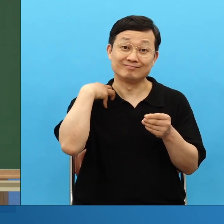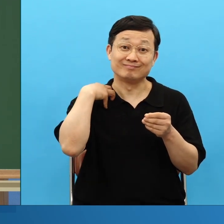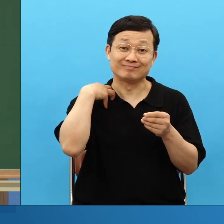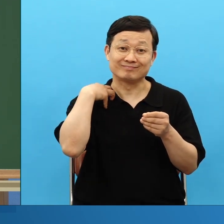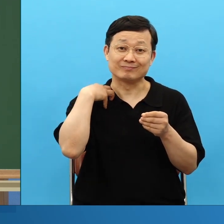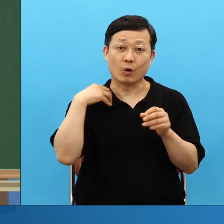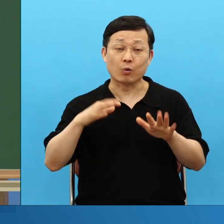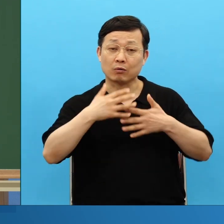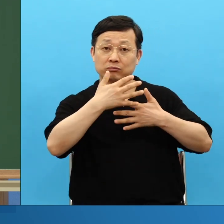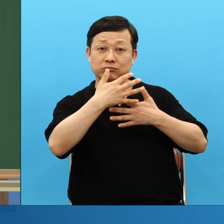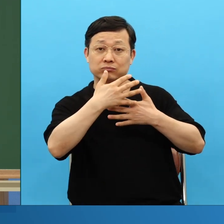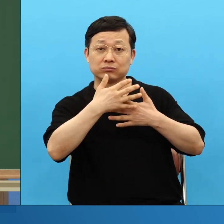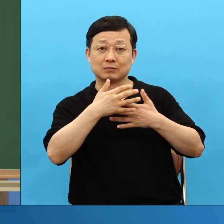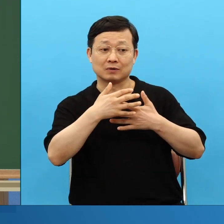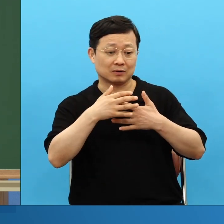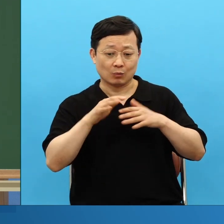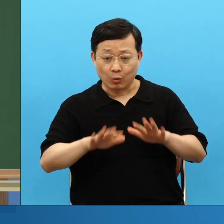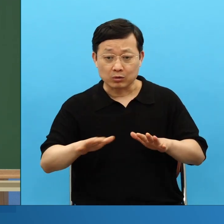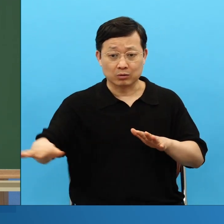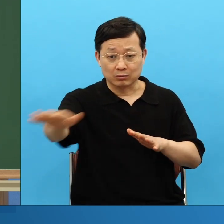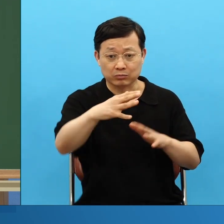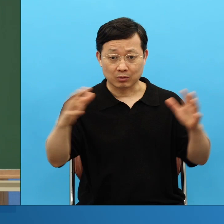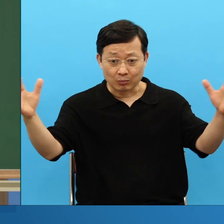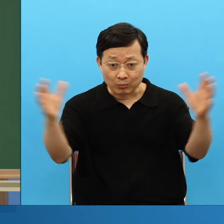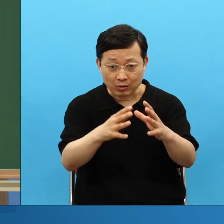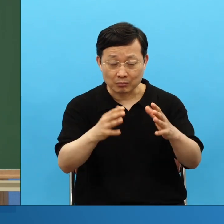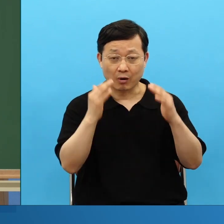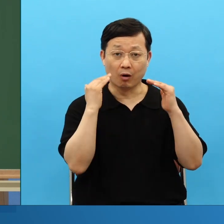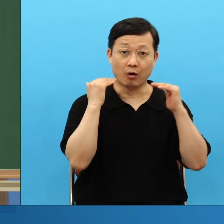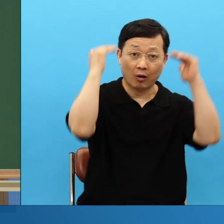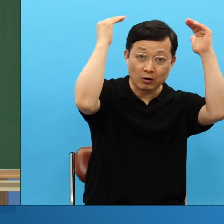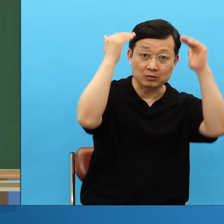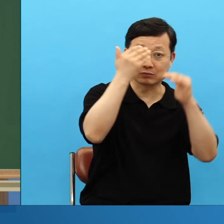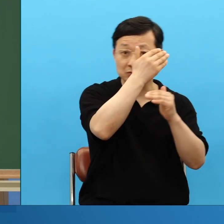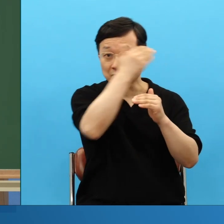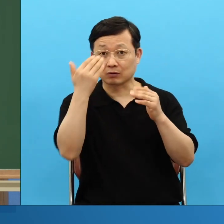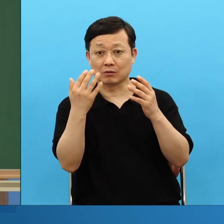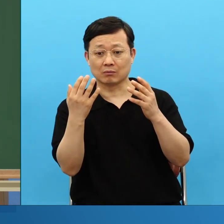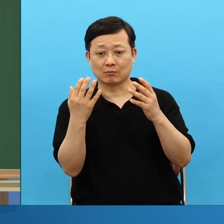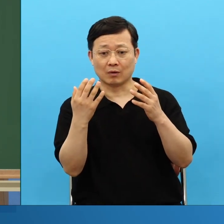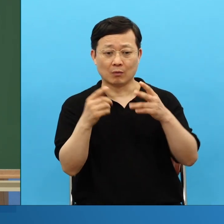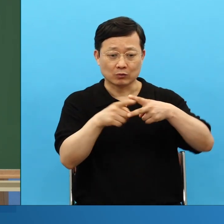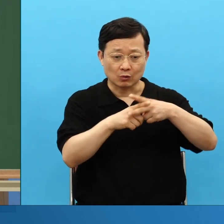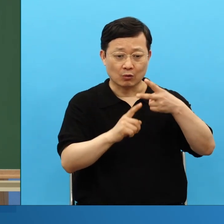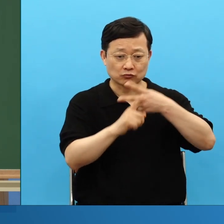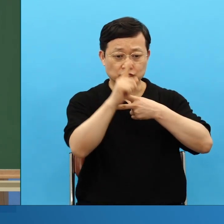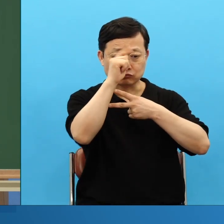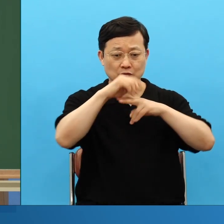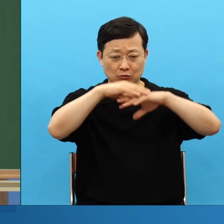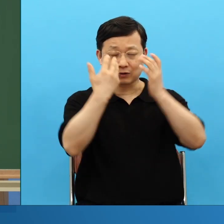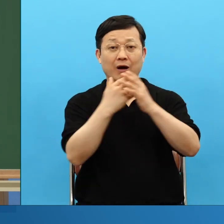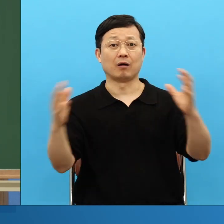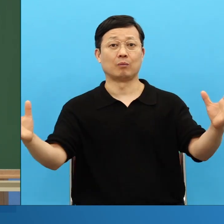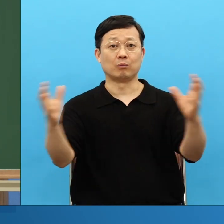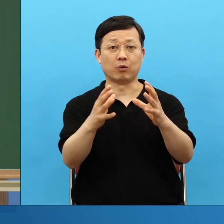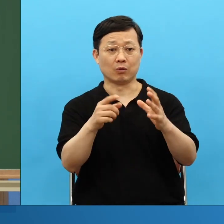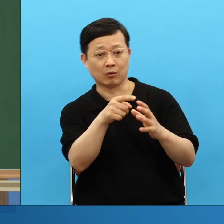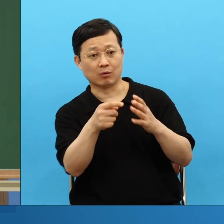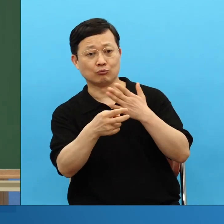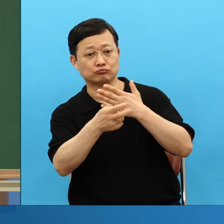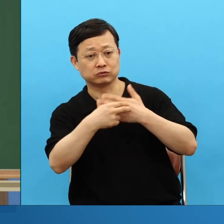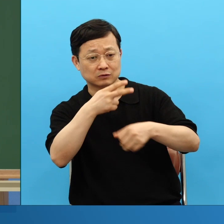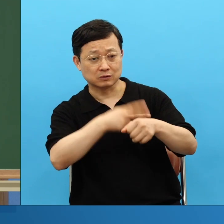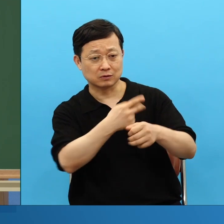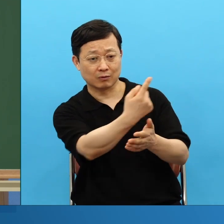여러분도 보시다시피 여기 이제 대상이 다양하지 않습니까? 뭐 초, 중, 고 제가 아는 또 의사 선생님도 부산서